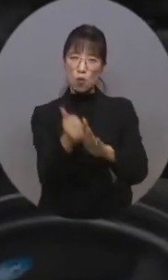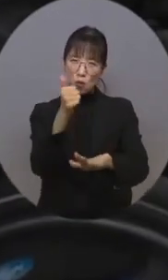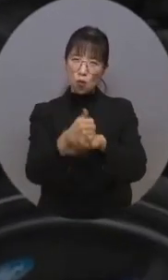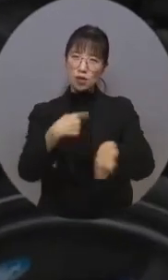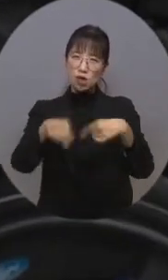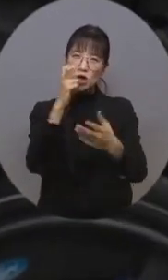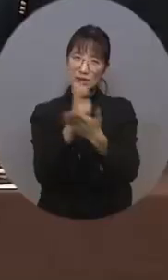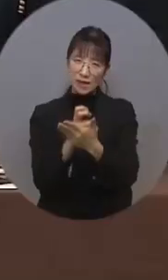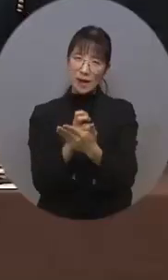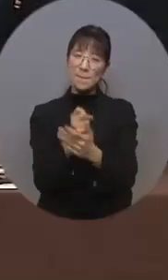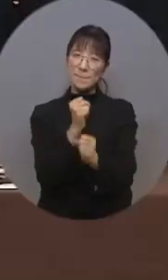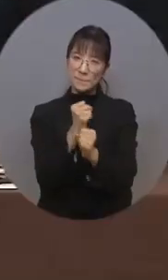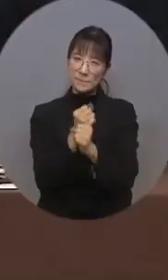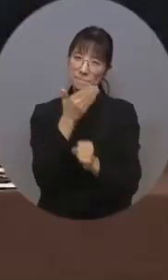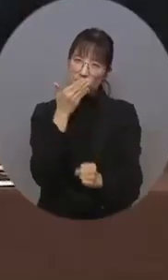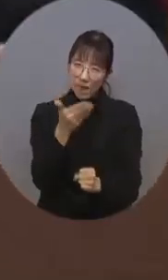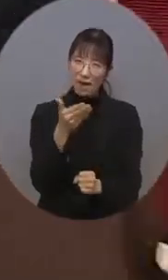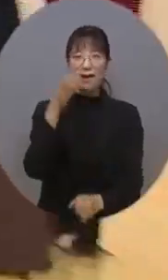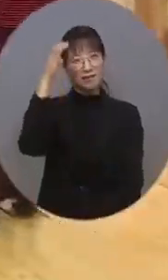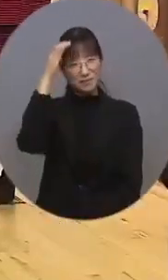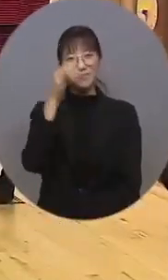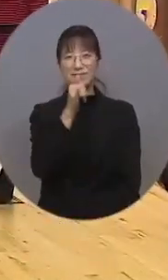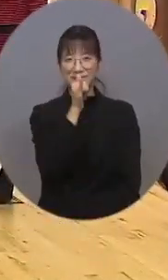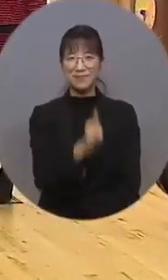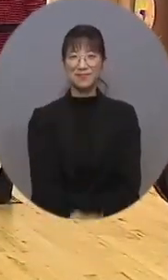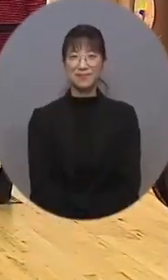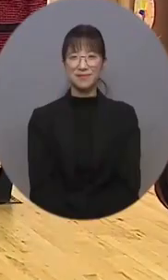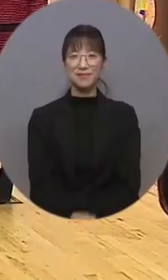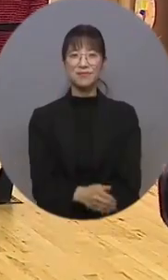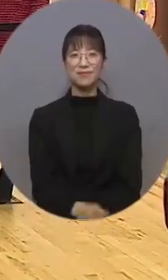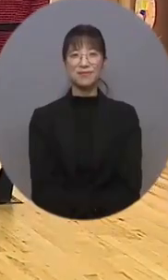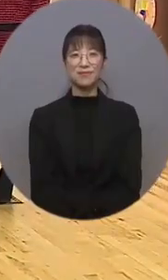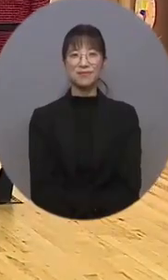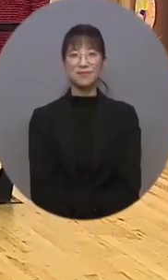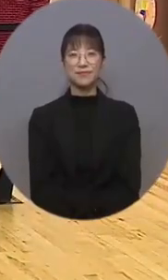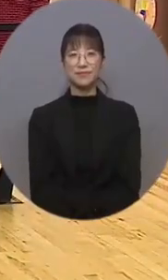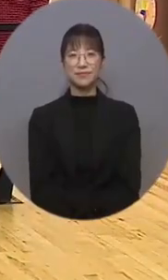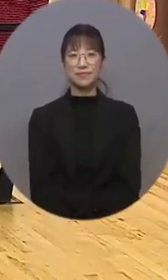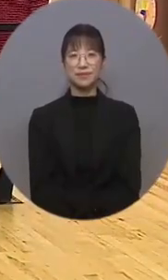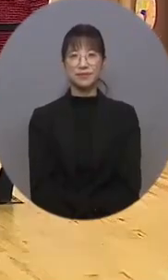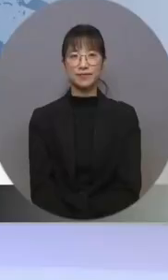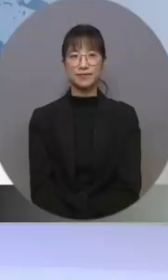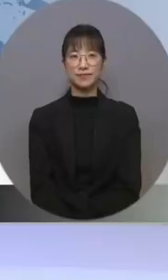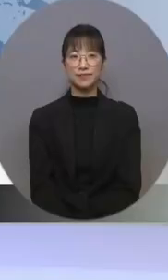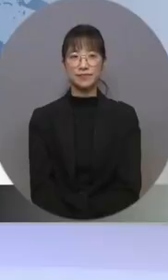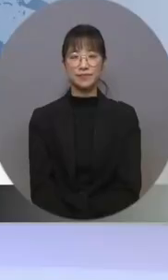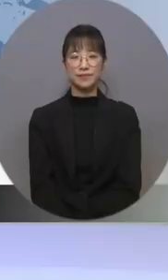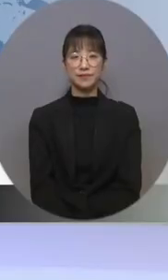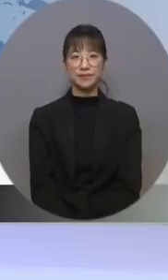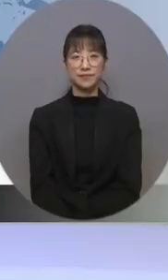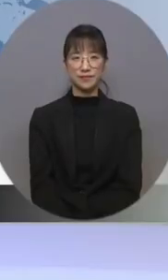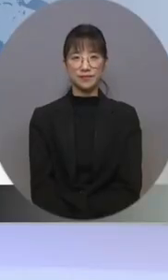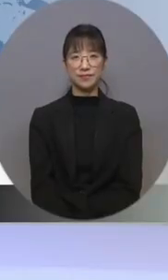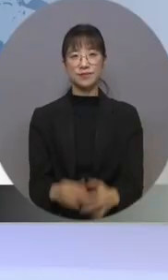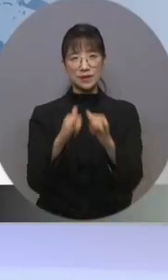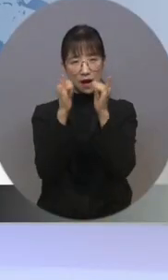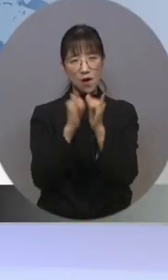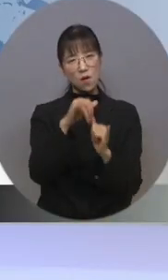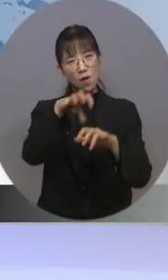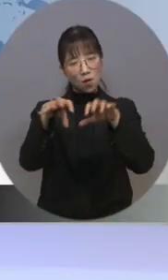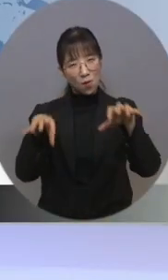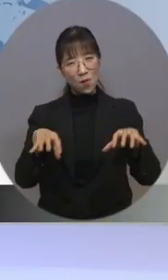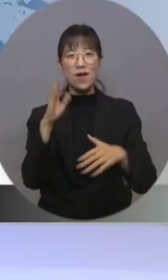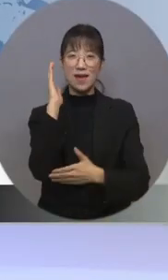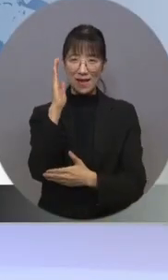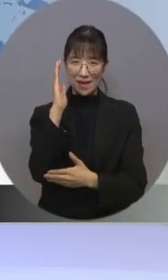있을지 앞으로의 행보가 주목됩니다. 복지TV 뉴스 박순종입니다. 우리 사회 곳곳의